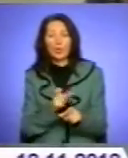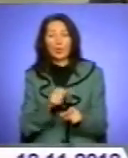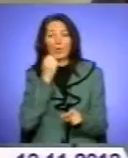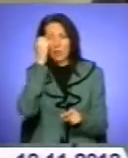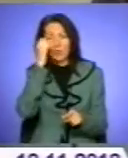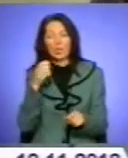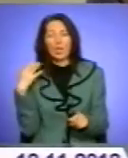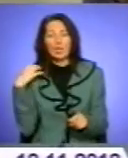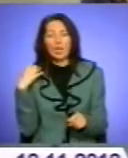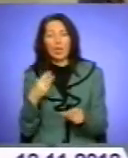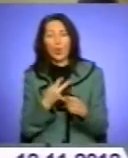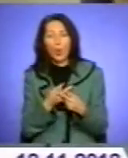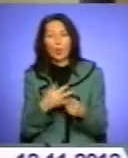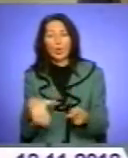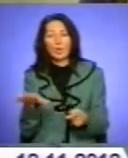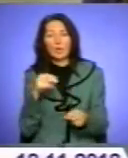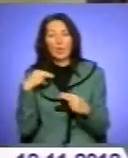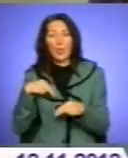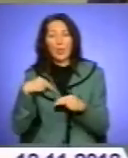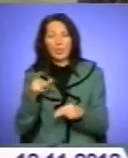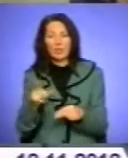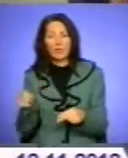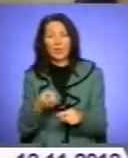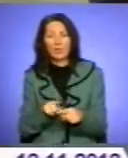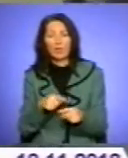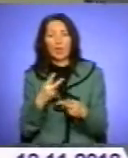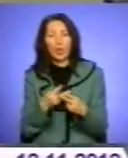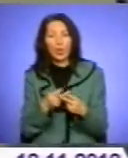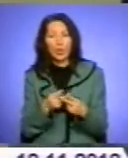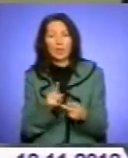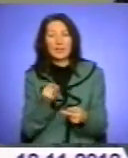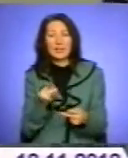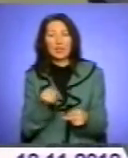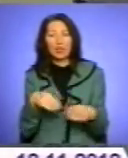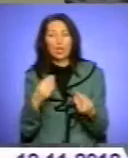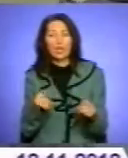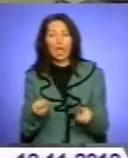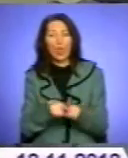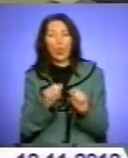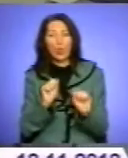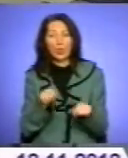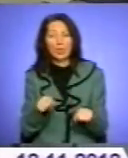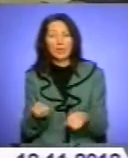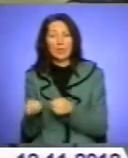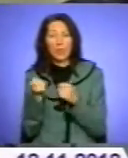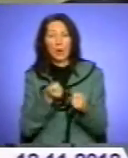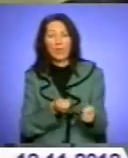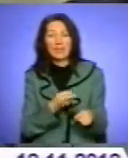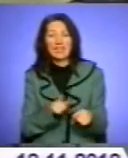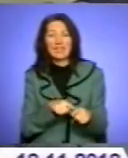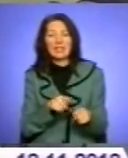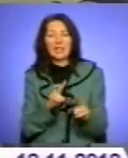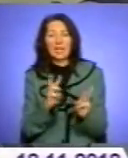Олександру Олександровичу і всіх працівників цієї колонії за те, що дали таку можливість привезти ці